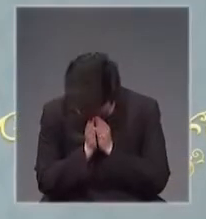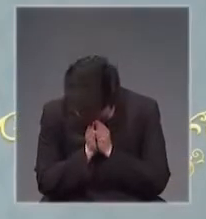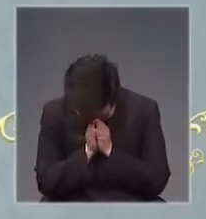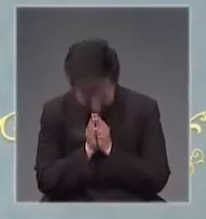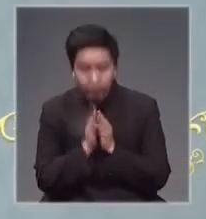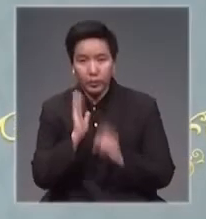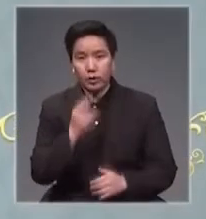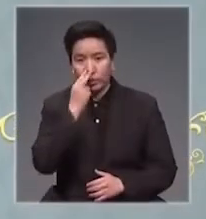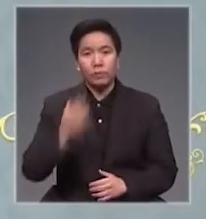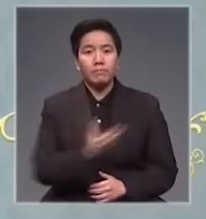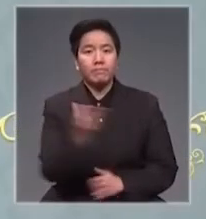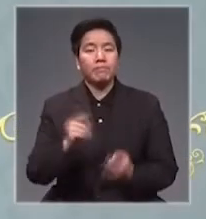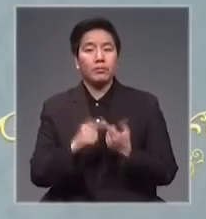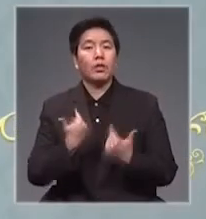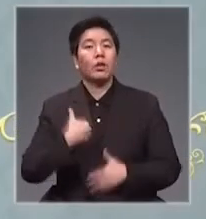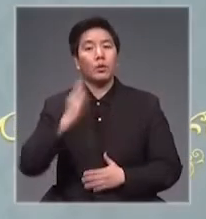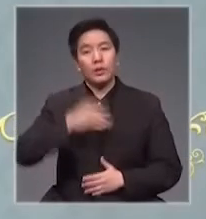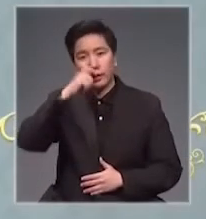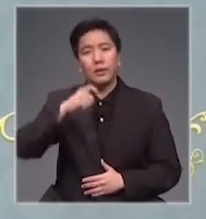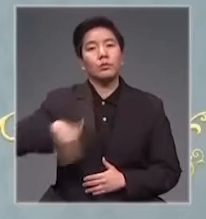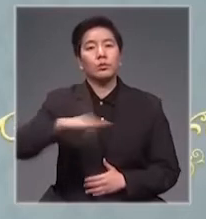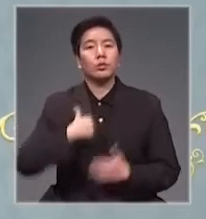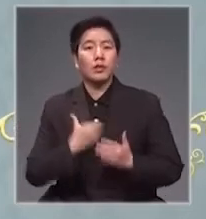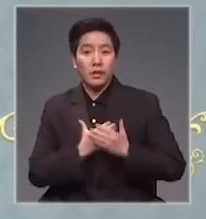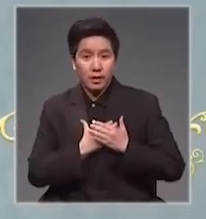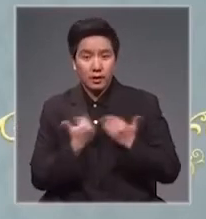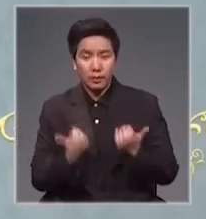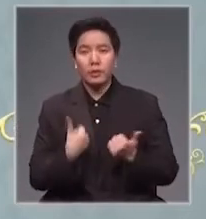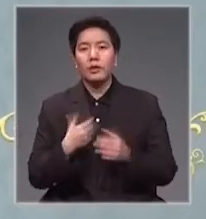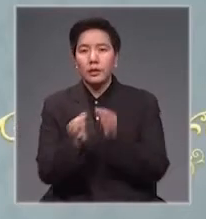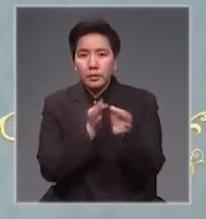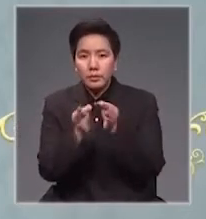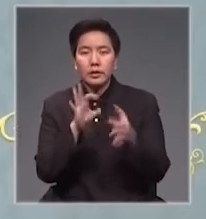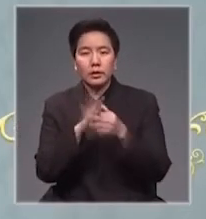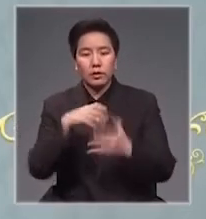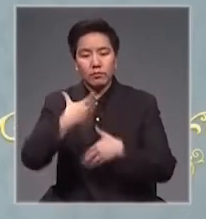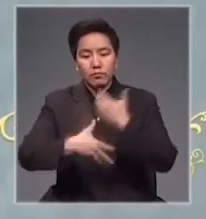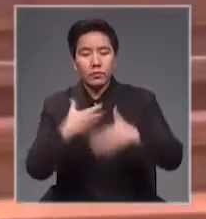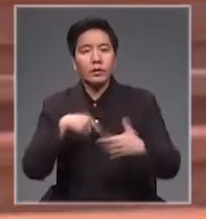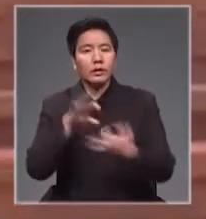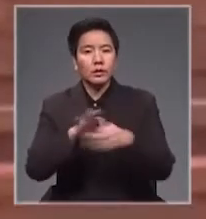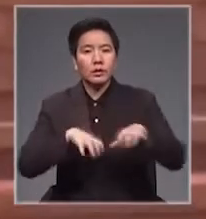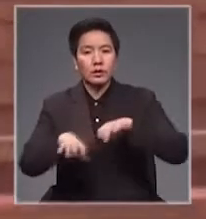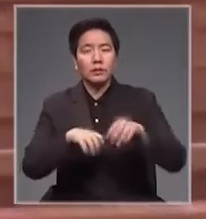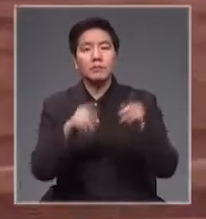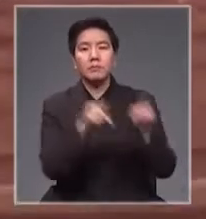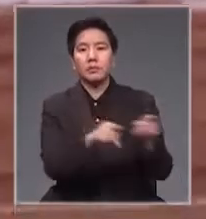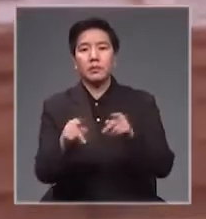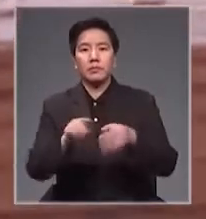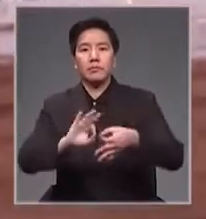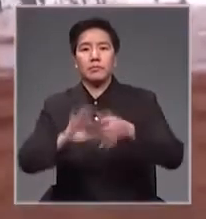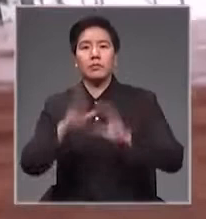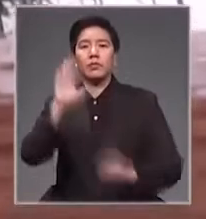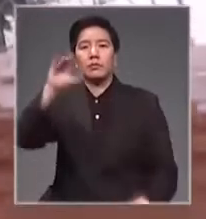สวัสดีครับพ่อแม่พี่น้องชาวไทยที่รักทุกท่านวันนี้ผมขอชี้แจงความคืบหน้าของการจัดงานพระราชพิธีถวายพระเพลิ